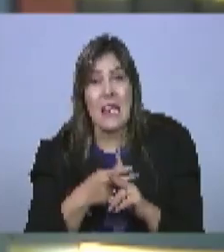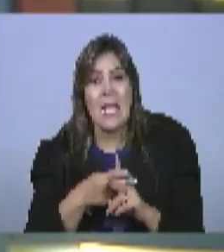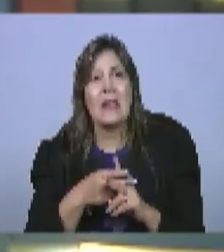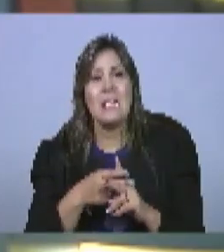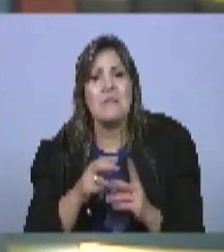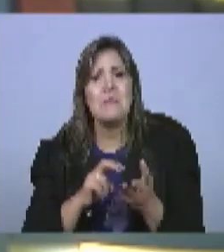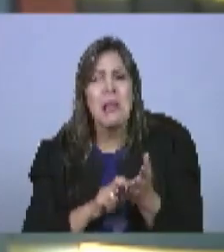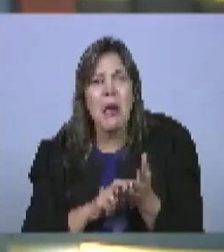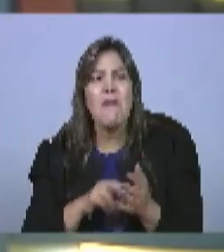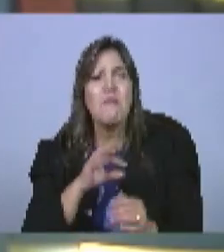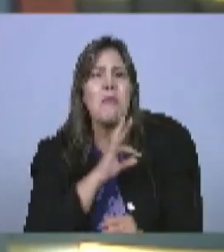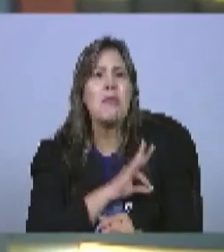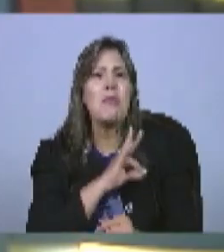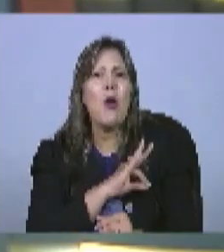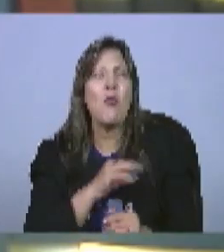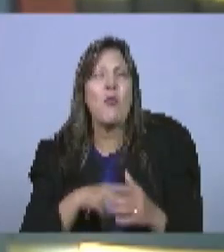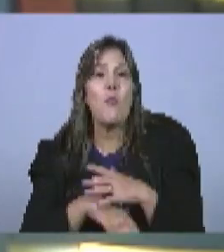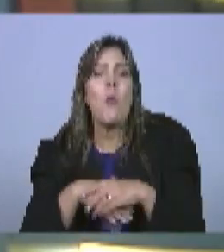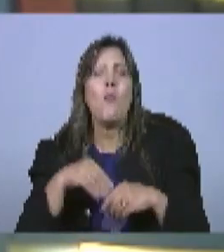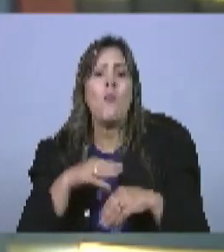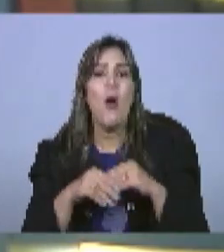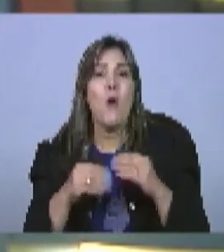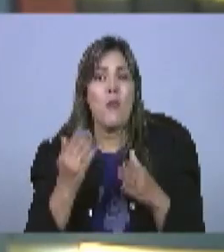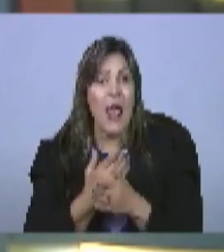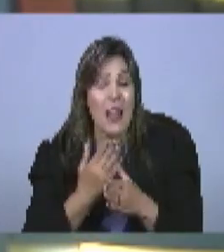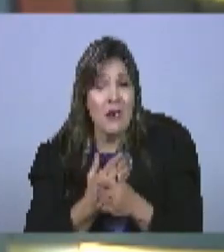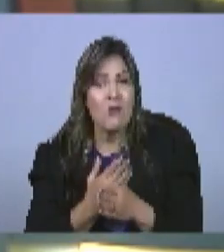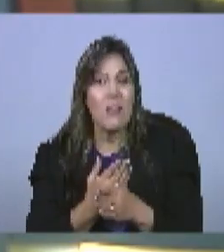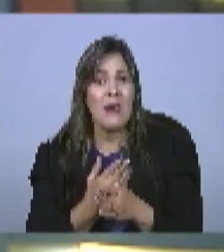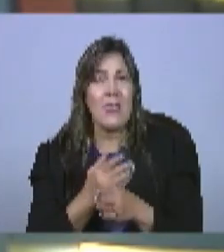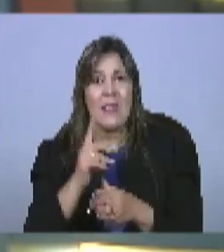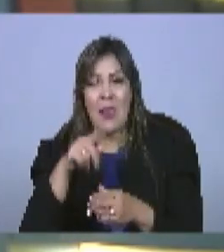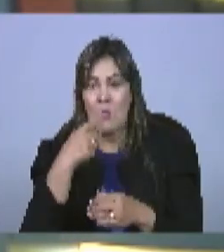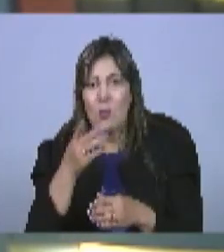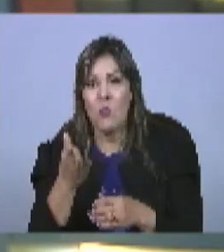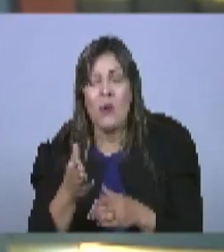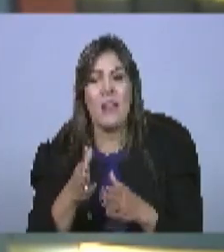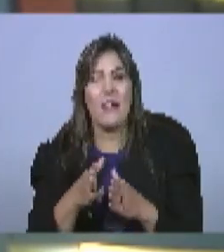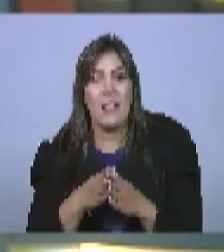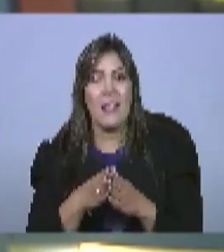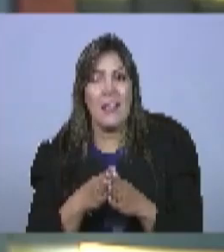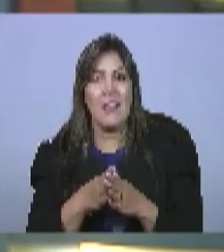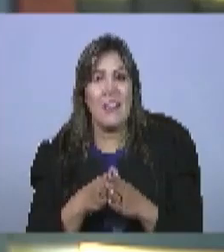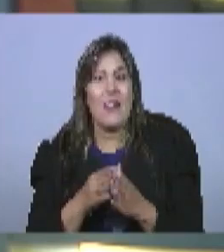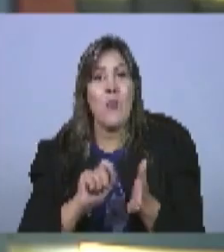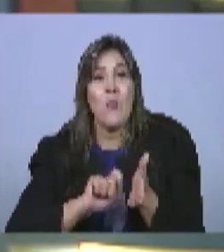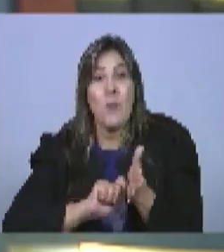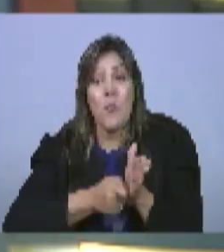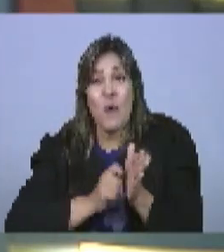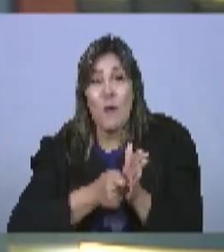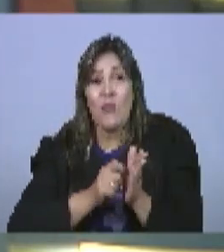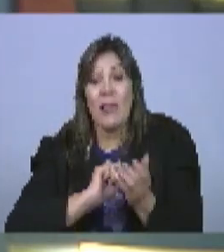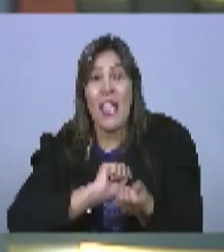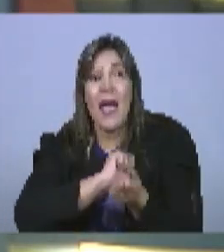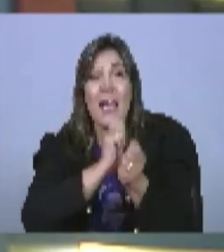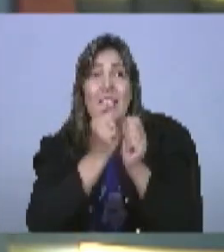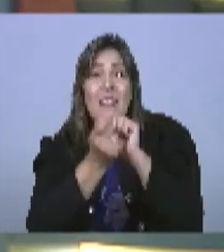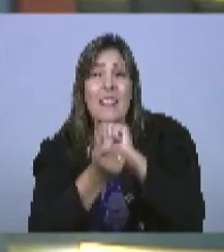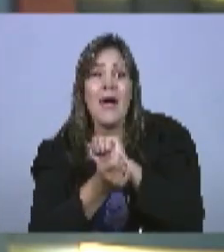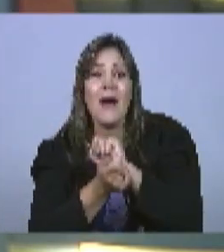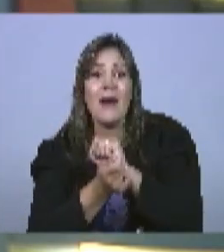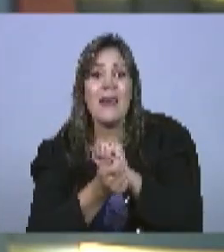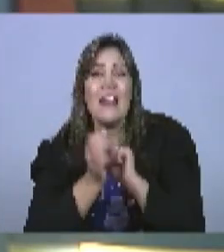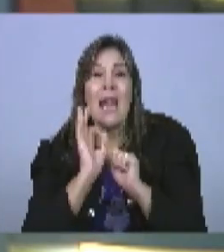والمحاوله فعشان كده روزان كاش بتقول لنا مفتاح التغيير هو التخلص